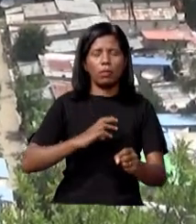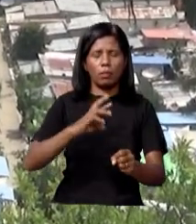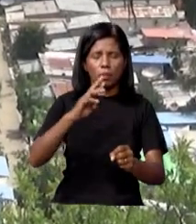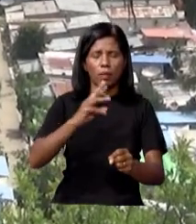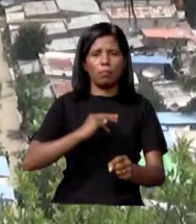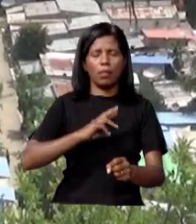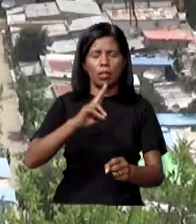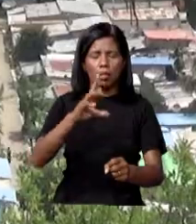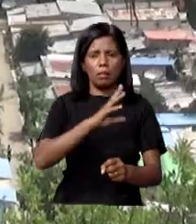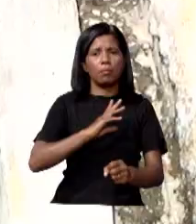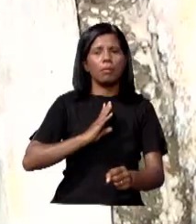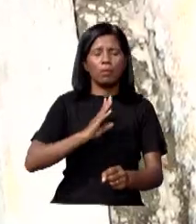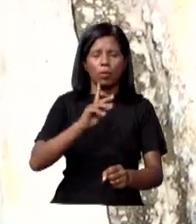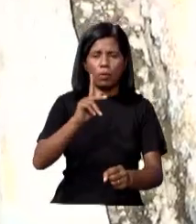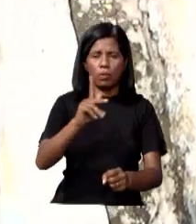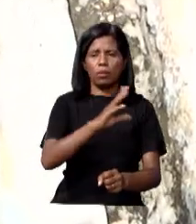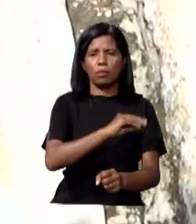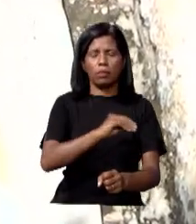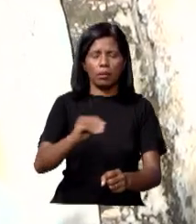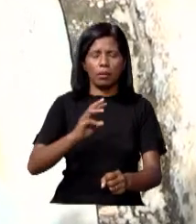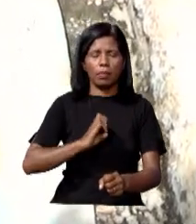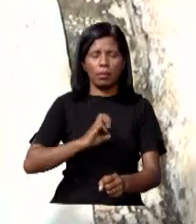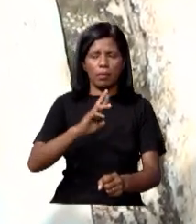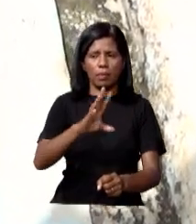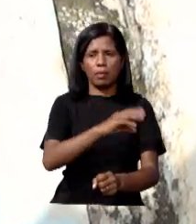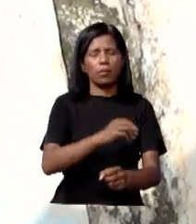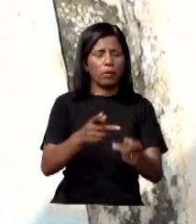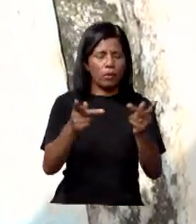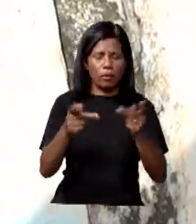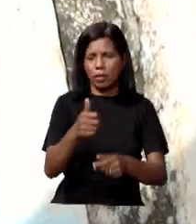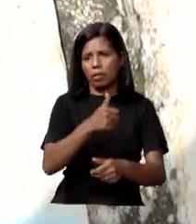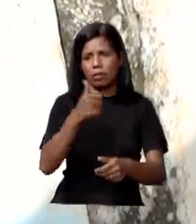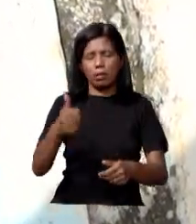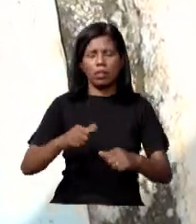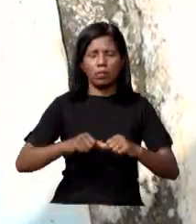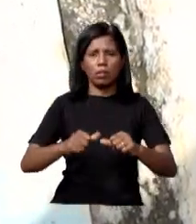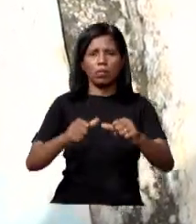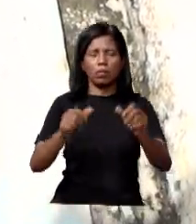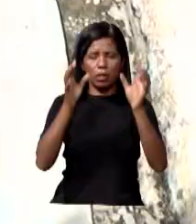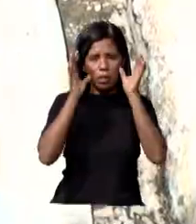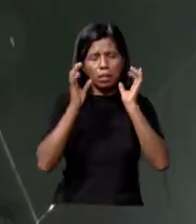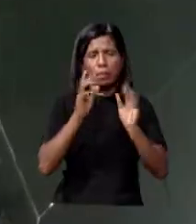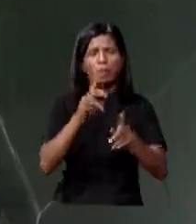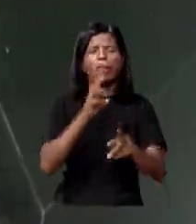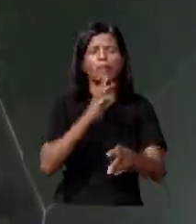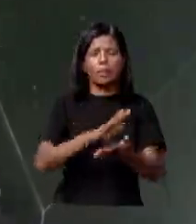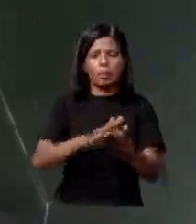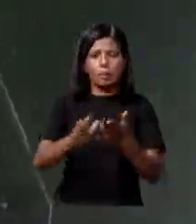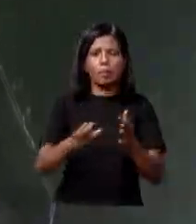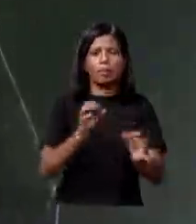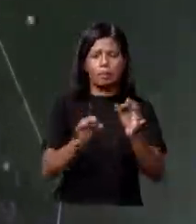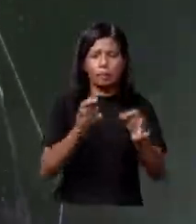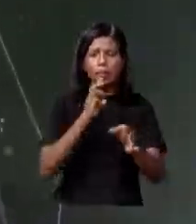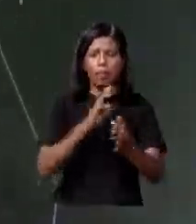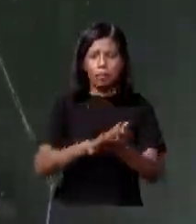Manlewana, Bebonuk, Metiaut, Kuluhun, Bemori, Santa Cruz, Novatin, Seluktan, se continua lerik ba bemos tambah mas ke bemos iha,